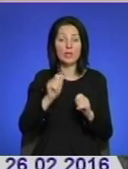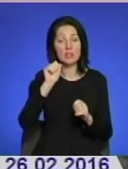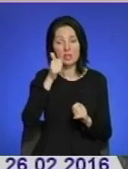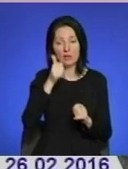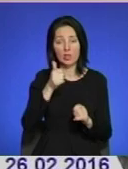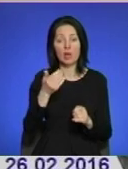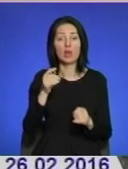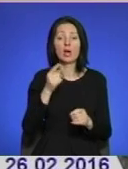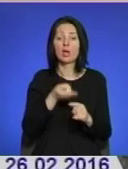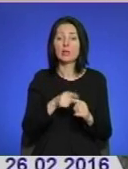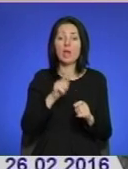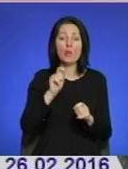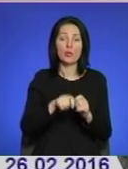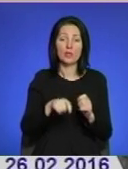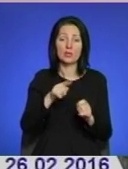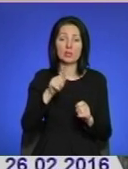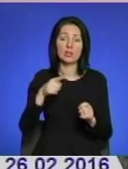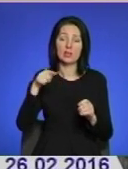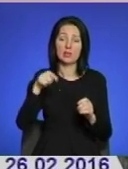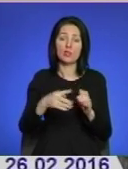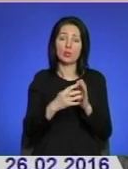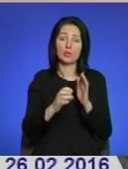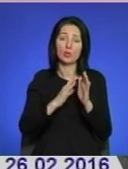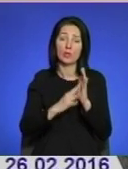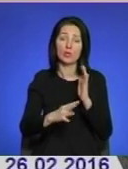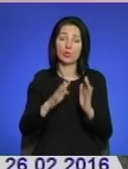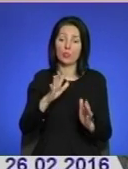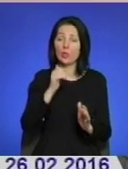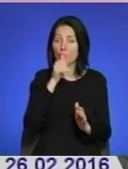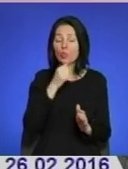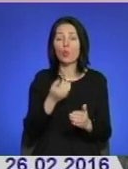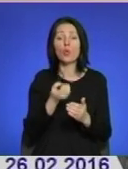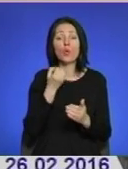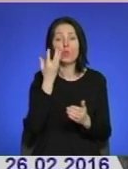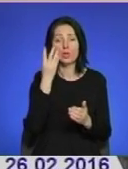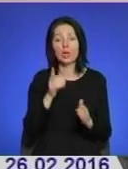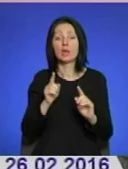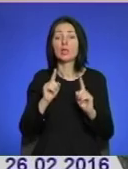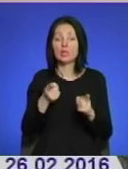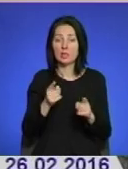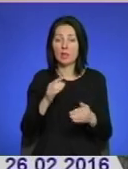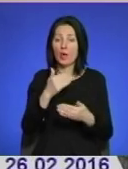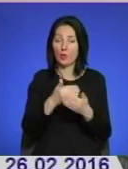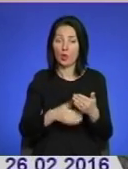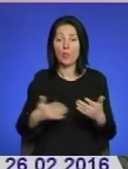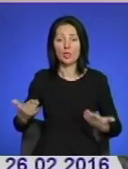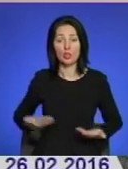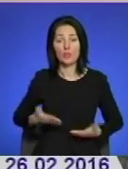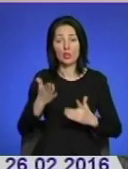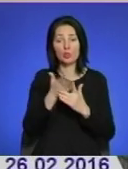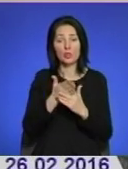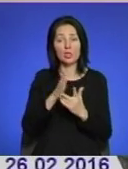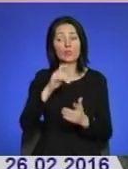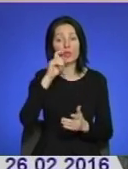завтра, вони перевіряються 1995 року, відколи діє програма житлових субсидій в Україні.